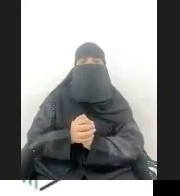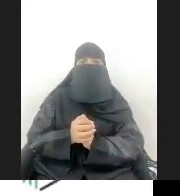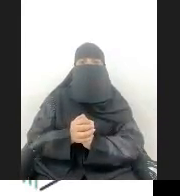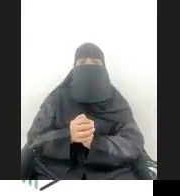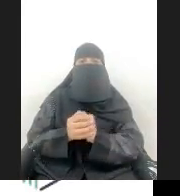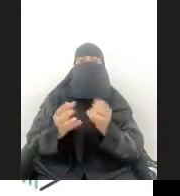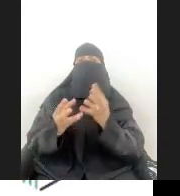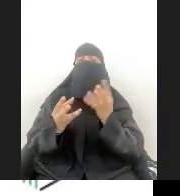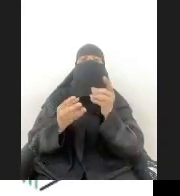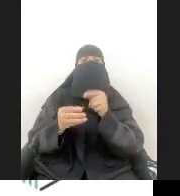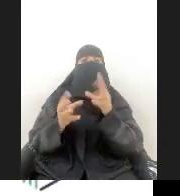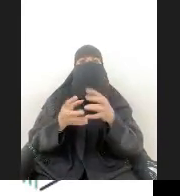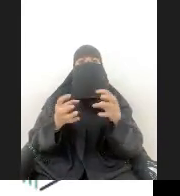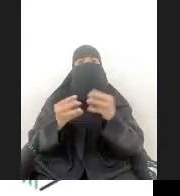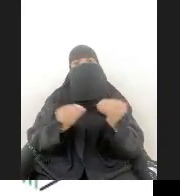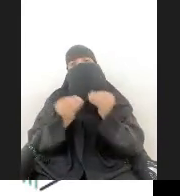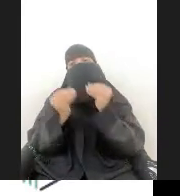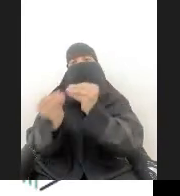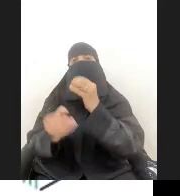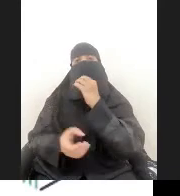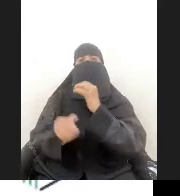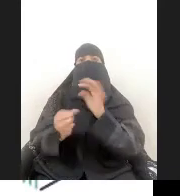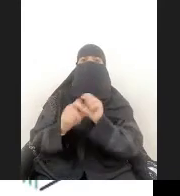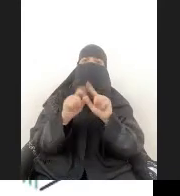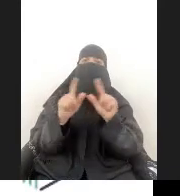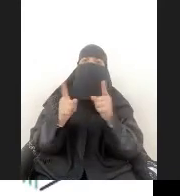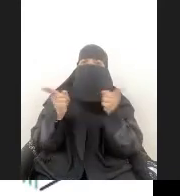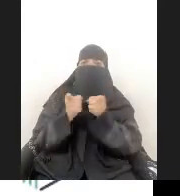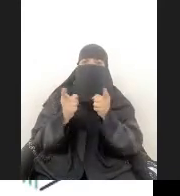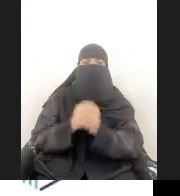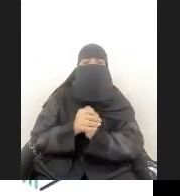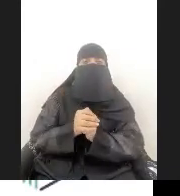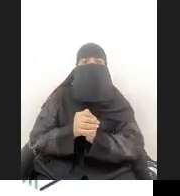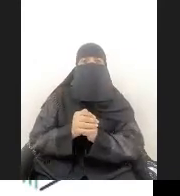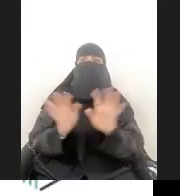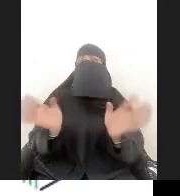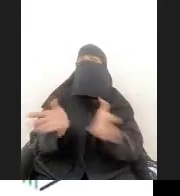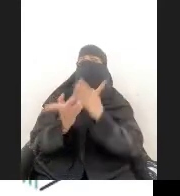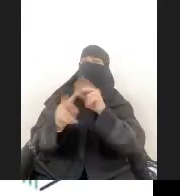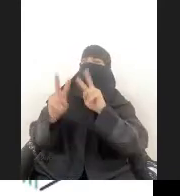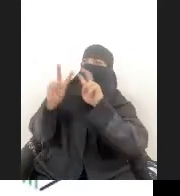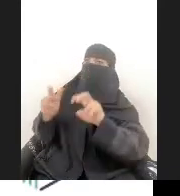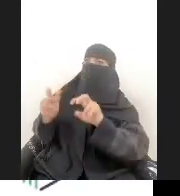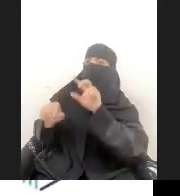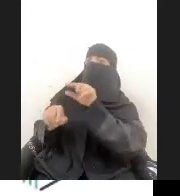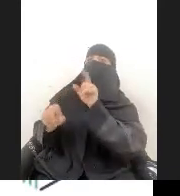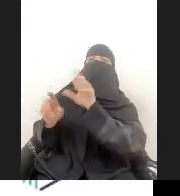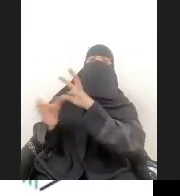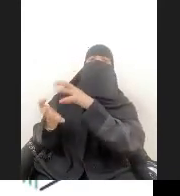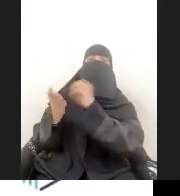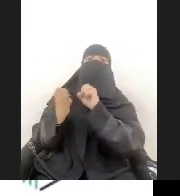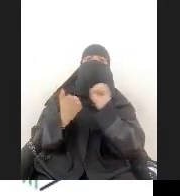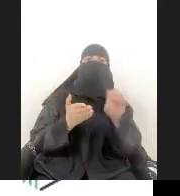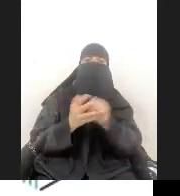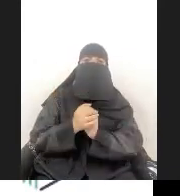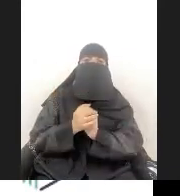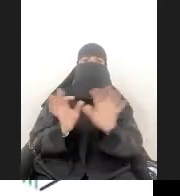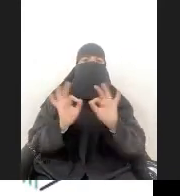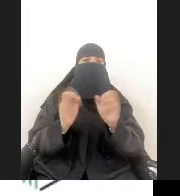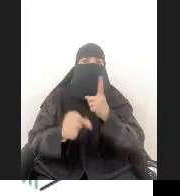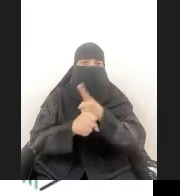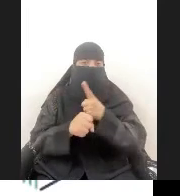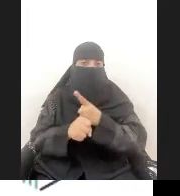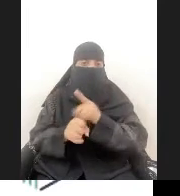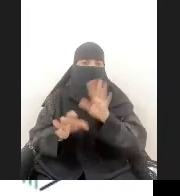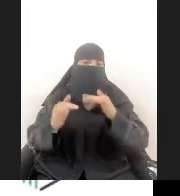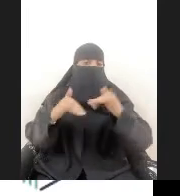أنا أكون معكم صريح شفاف، يعني أي واحد منا بيدخل بيحصلها التعليم. إذا لكن لما لو كان معلم مثلا كيف نطبق أو